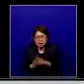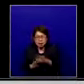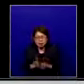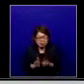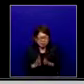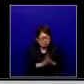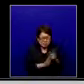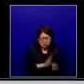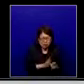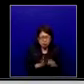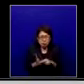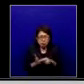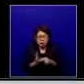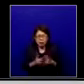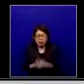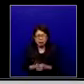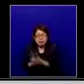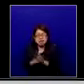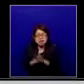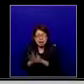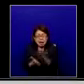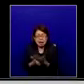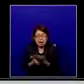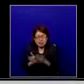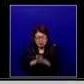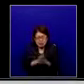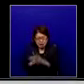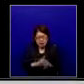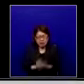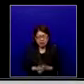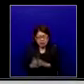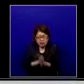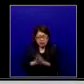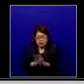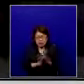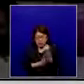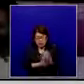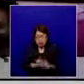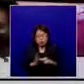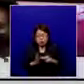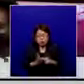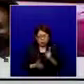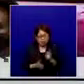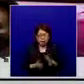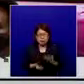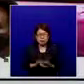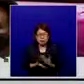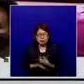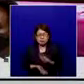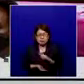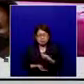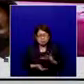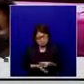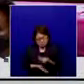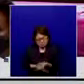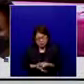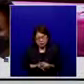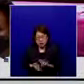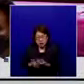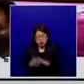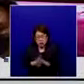แห่งนี้มีหลายคนคงเคยเล่นแชร์ที่เปียไปแล้วเขาเรียกแชร์ตายแต่แท้ที่ยังไม่ได้เปียเขาเรียกแชร์เ